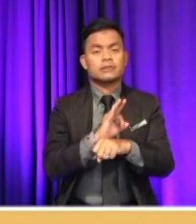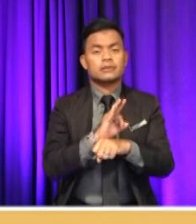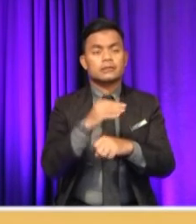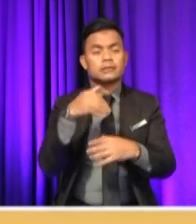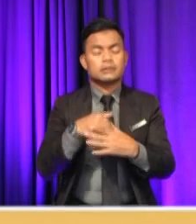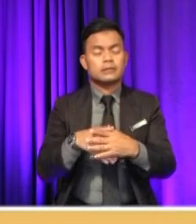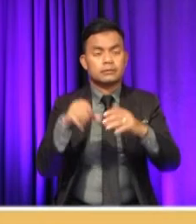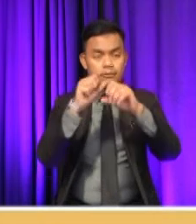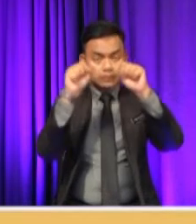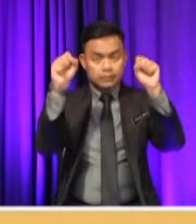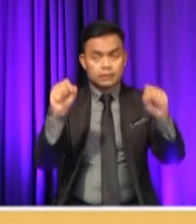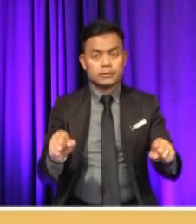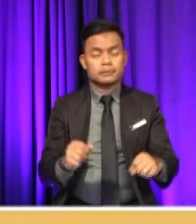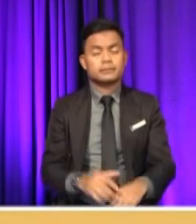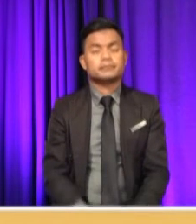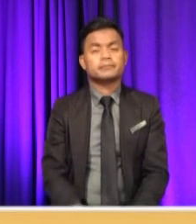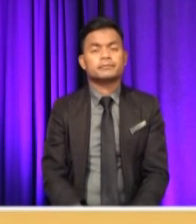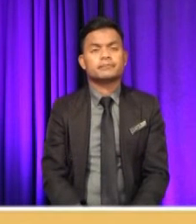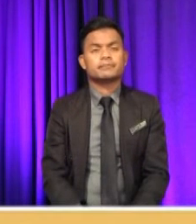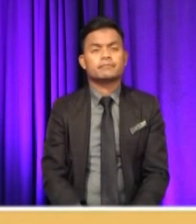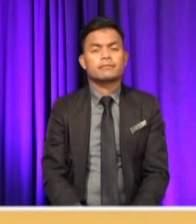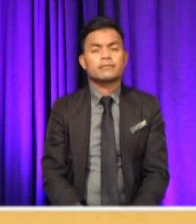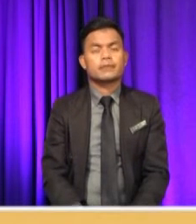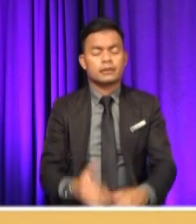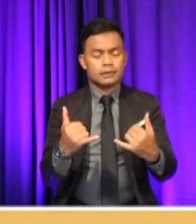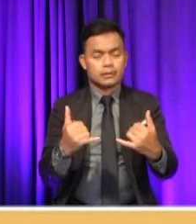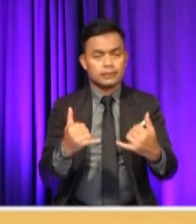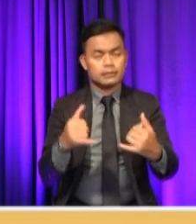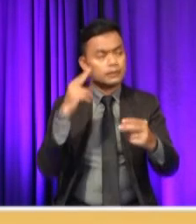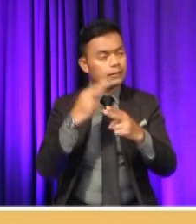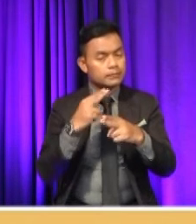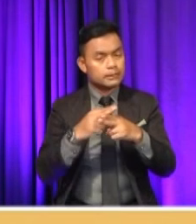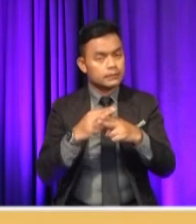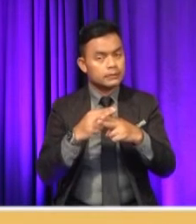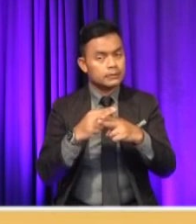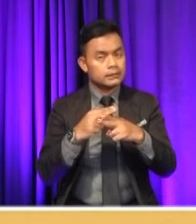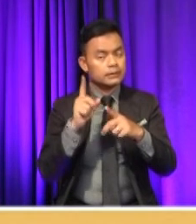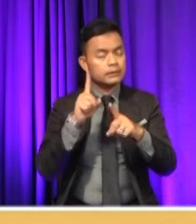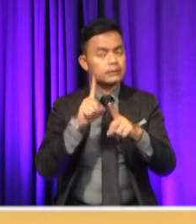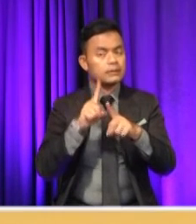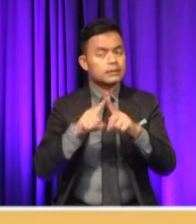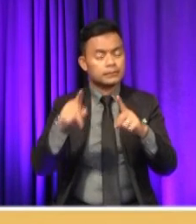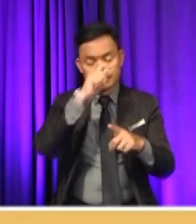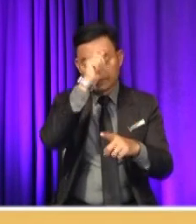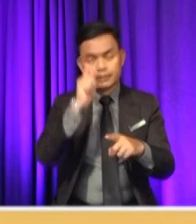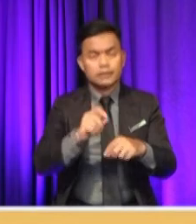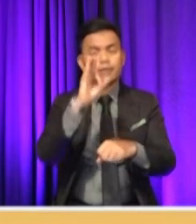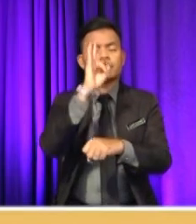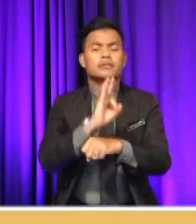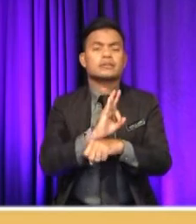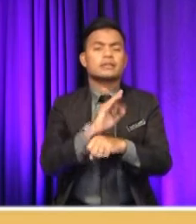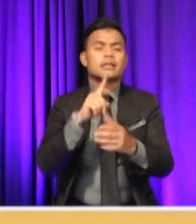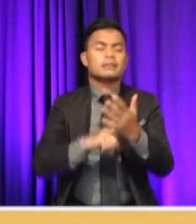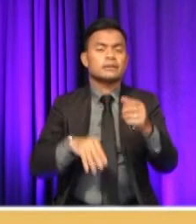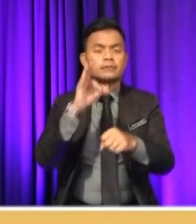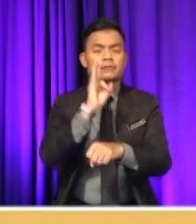pneumatik. Tadi dia bagi gambar, dia tanya nama. Betul. Ini dia bagi nama, dia tanya fungsi pula. Okey, injap kawalan berarah. Apa